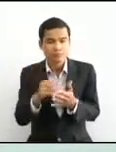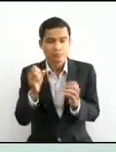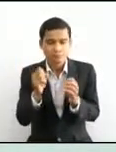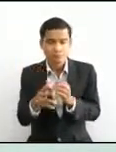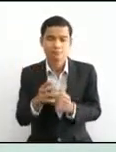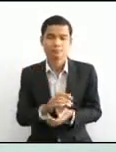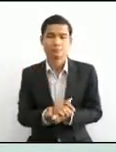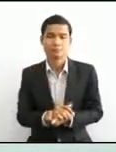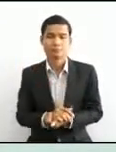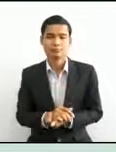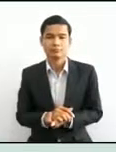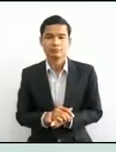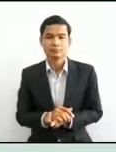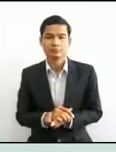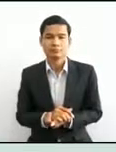đàm.